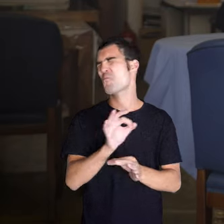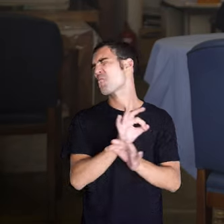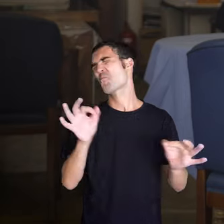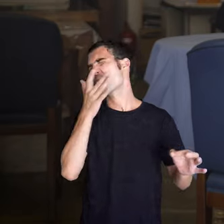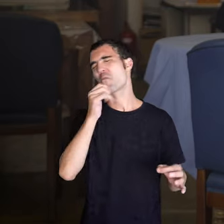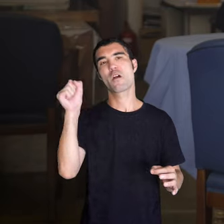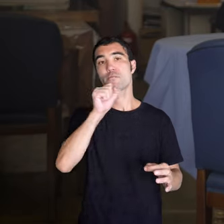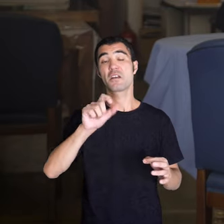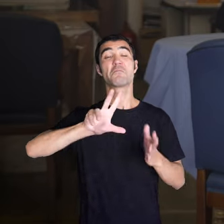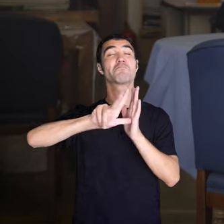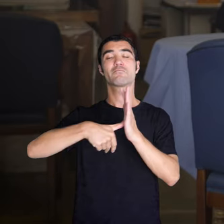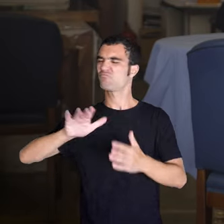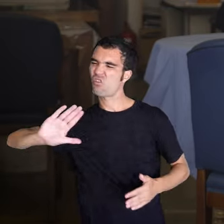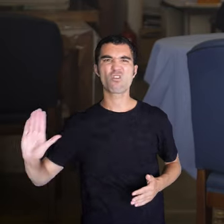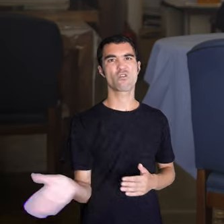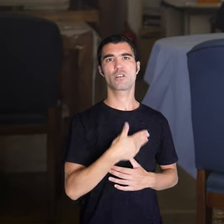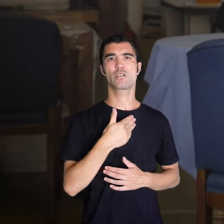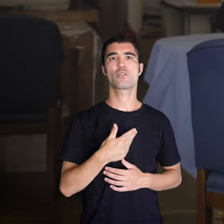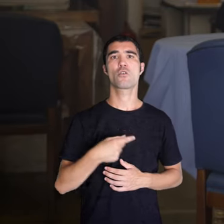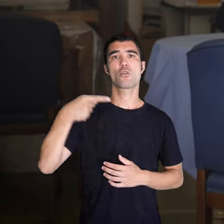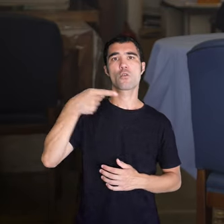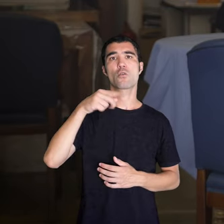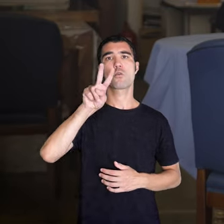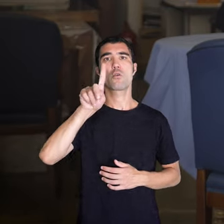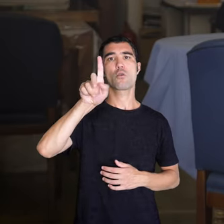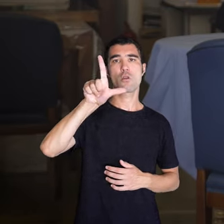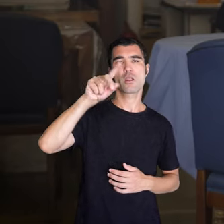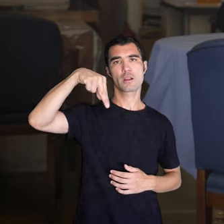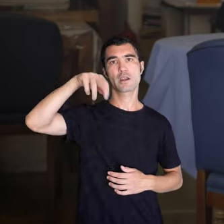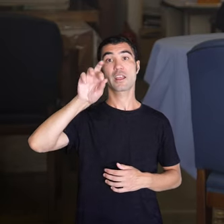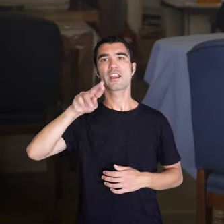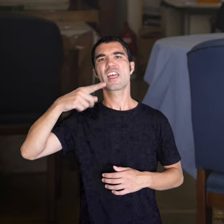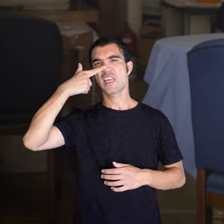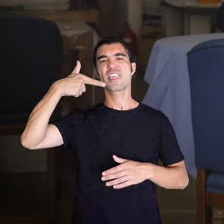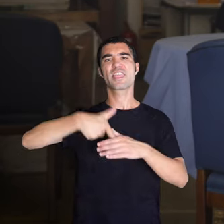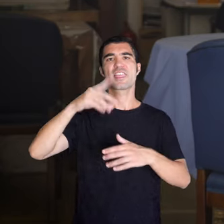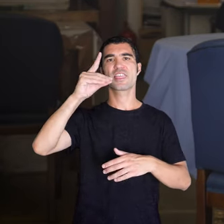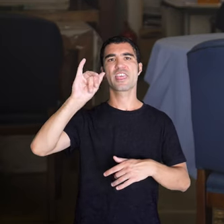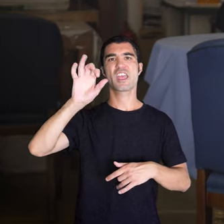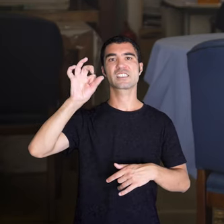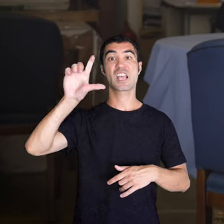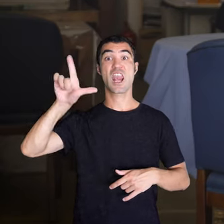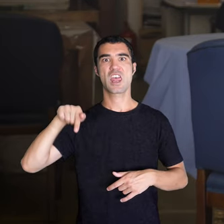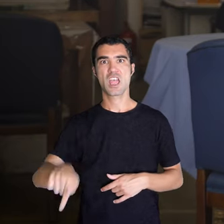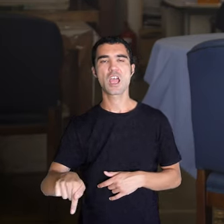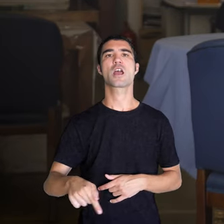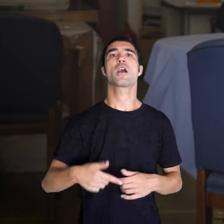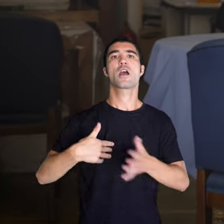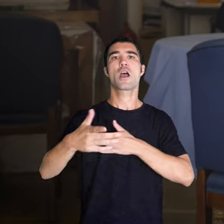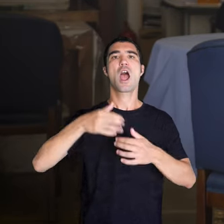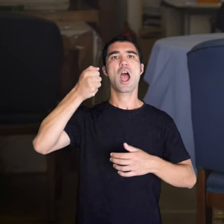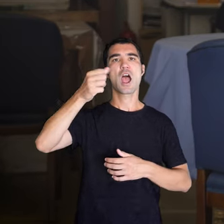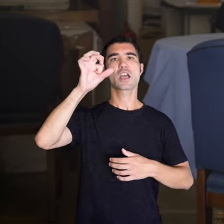va ser una meravella, fins que el llevàrem per poder posar un Gullner, que era un dièsel, que era fet